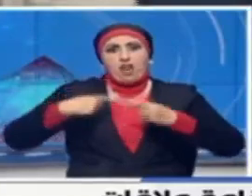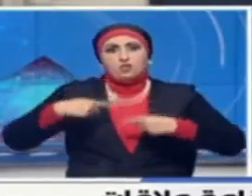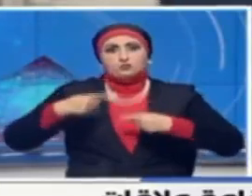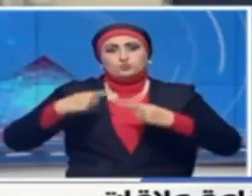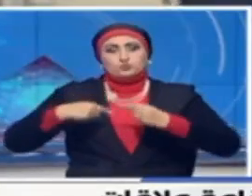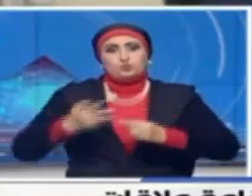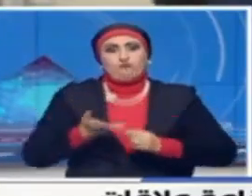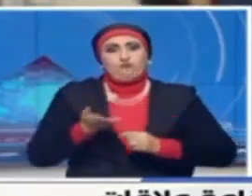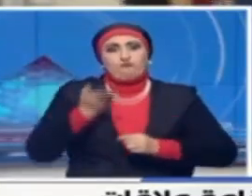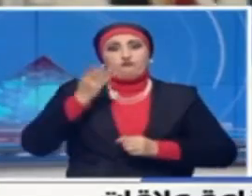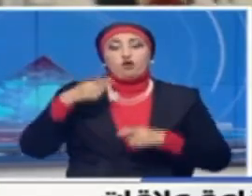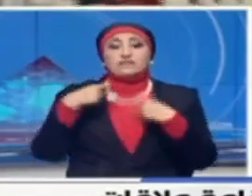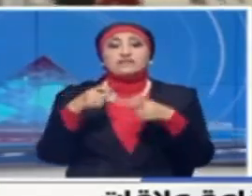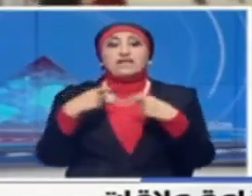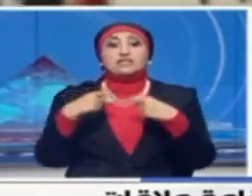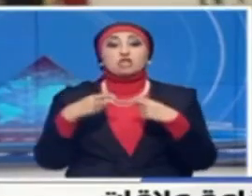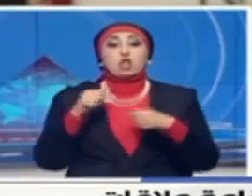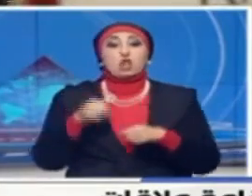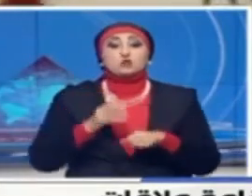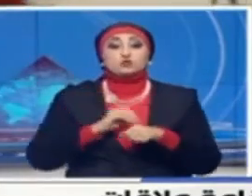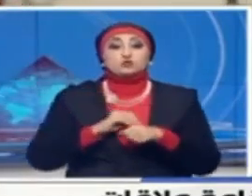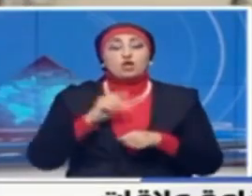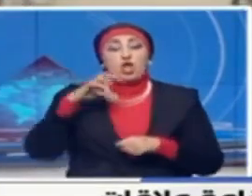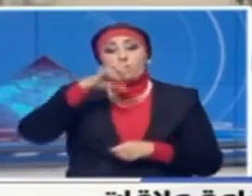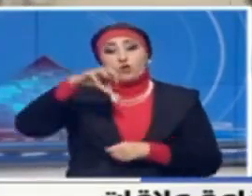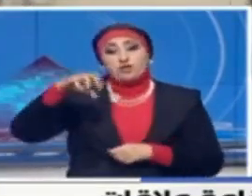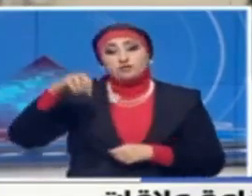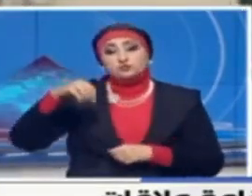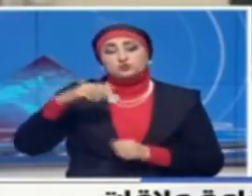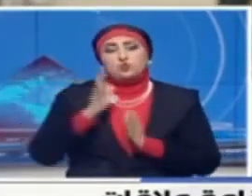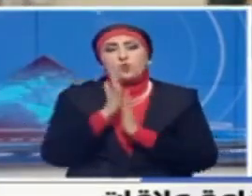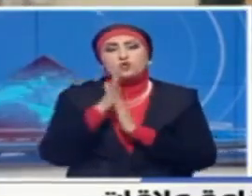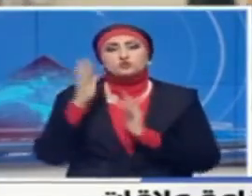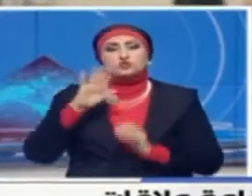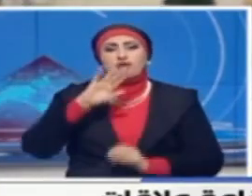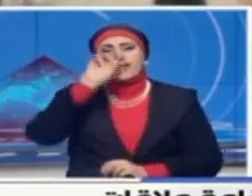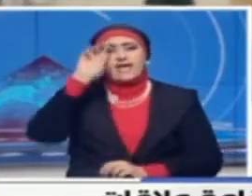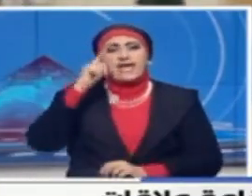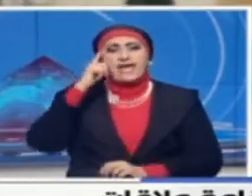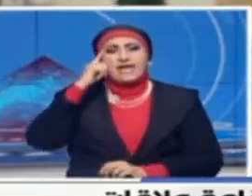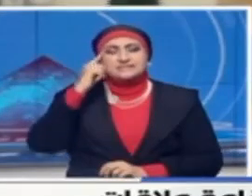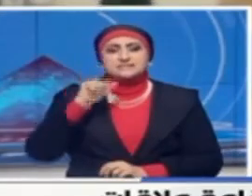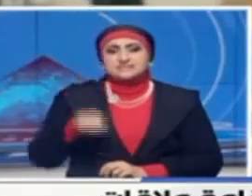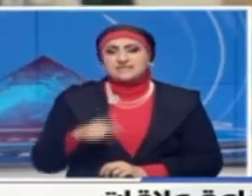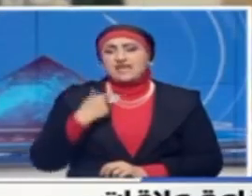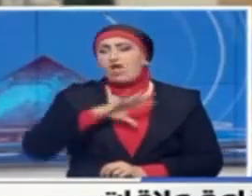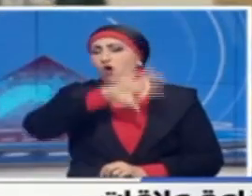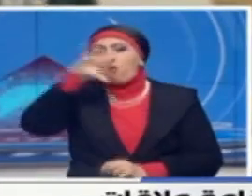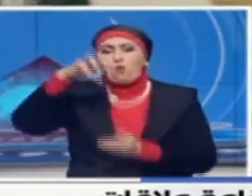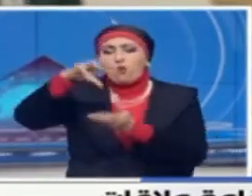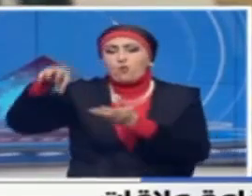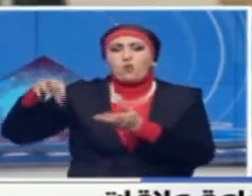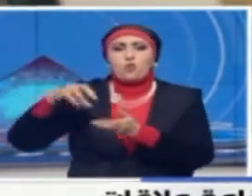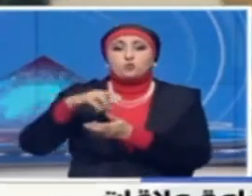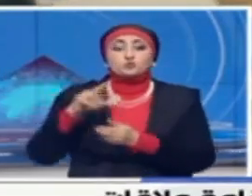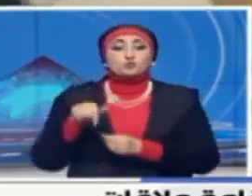في المجال التكنولوجي ودول شرق آسيا والمنطقة بما الهند وبنغلاديش والدول